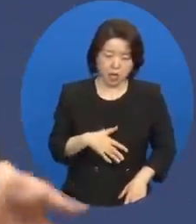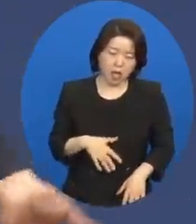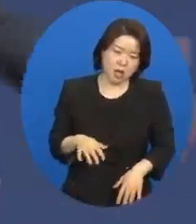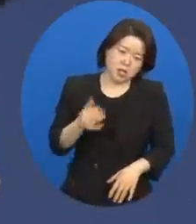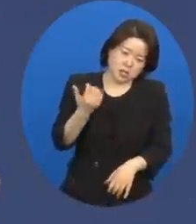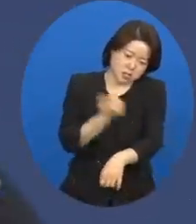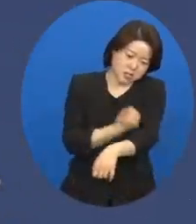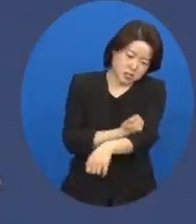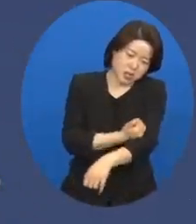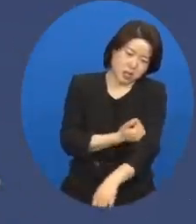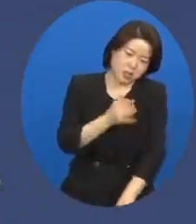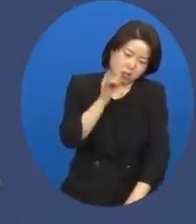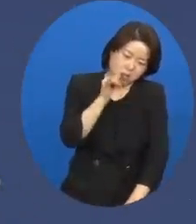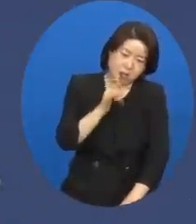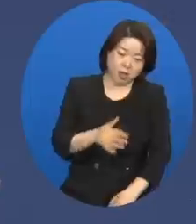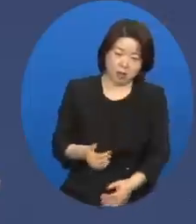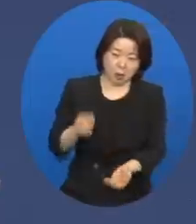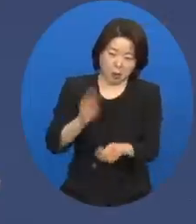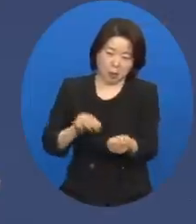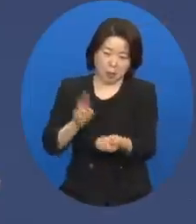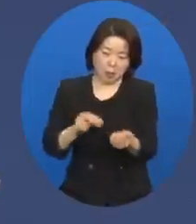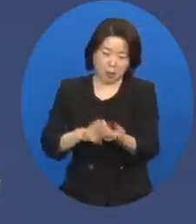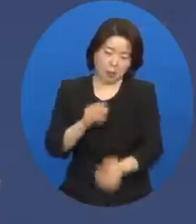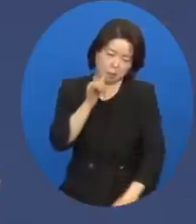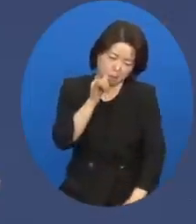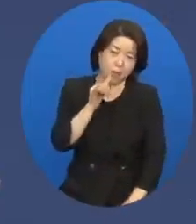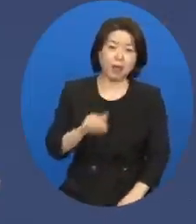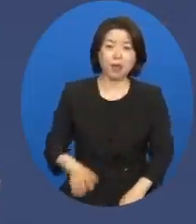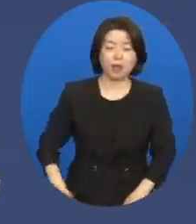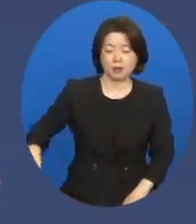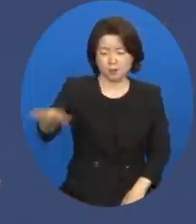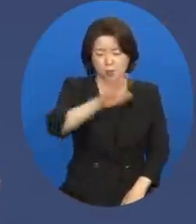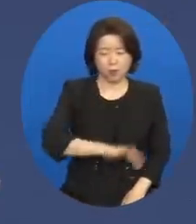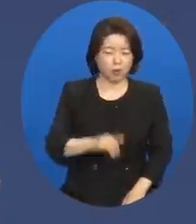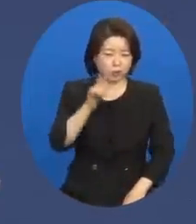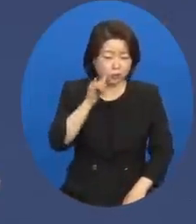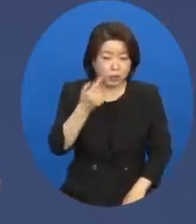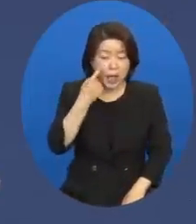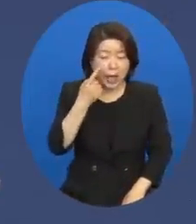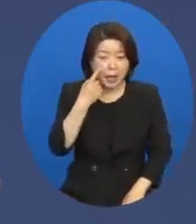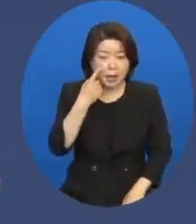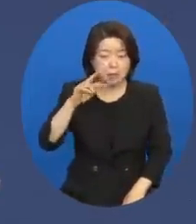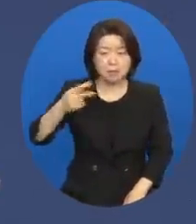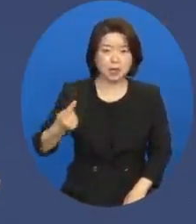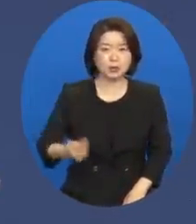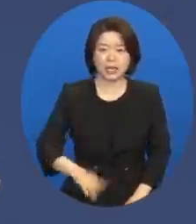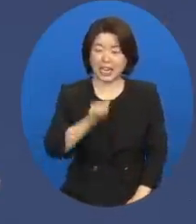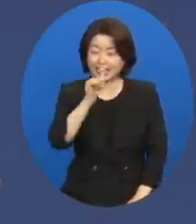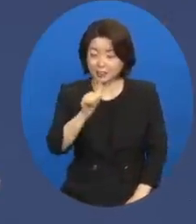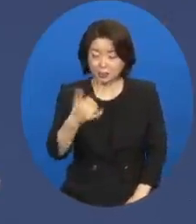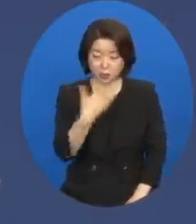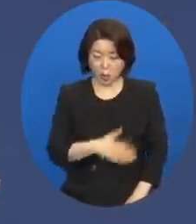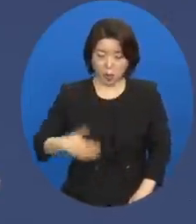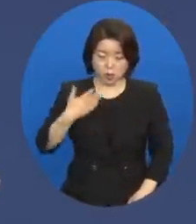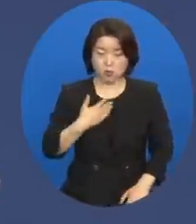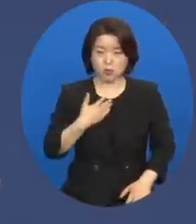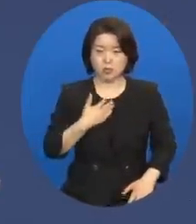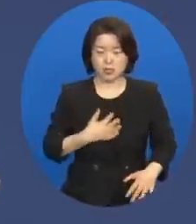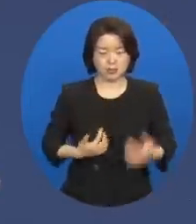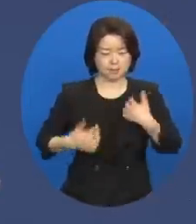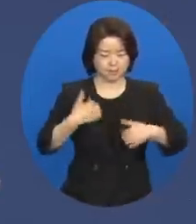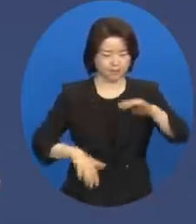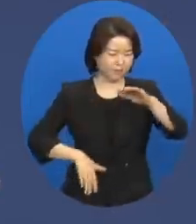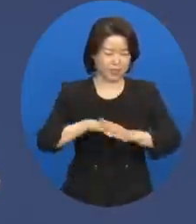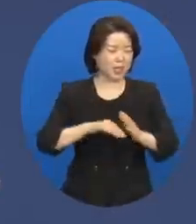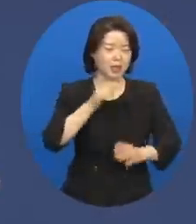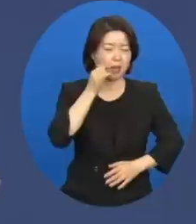해보고 노름 중독이 돼보고 천하의 모든 중독을 다 해봐도 절대 그걸로 육체로는 채워지지